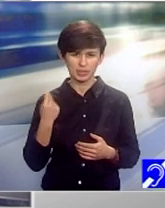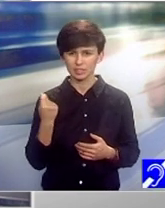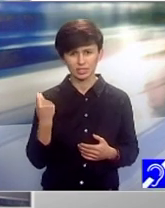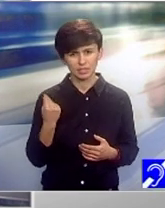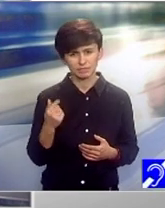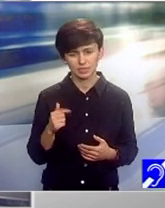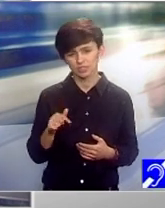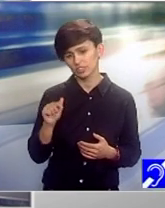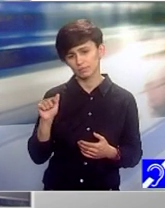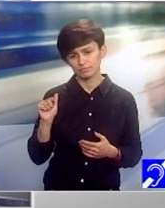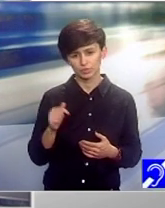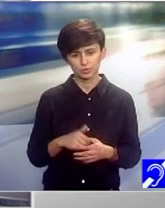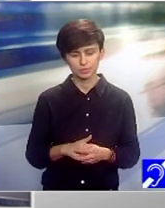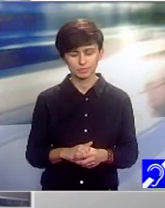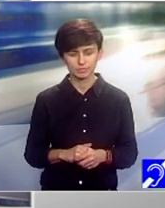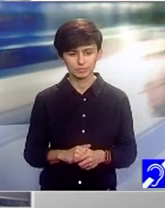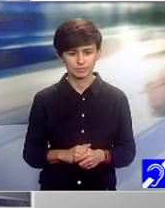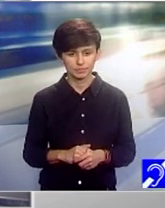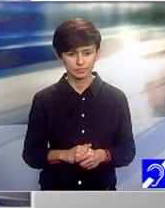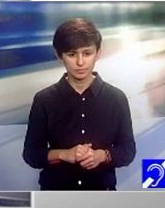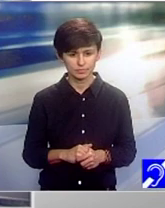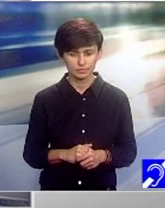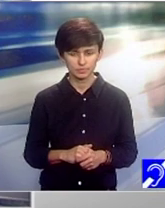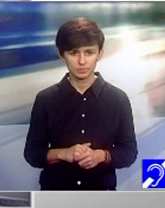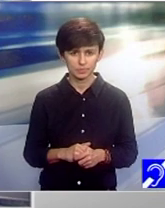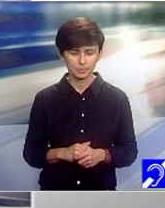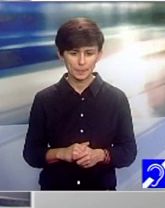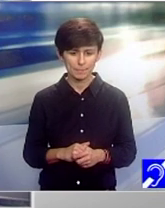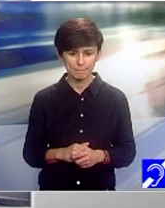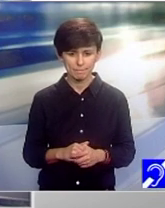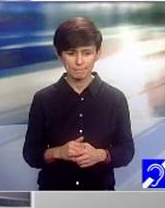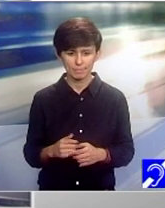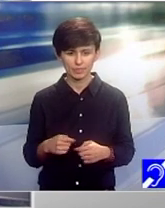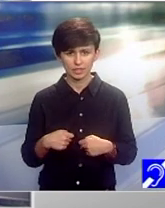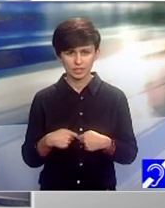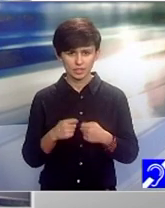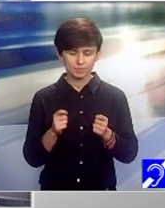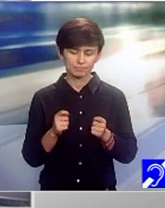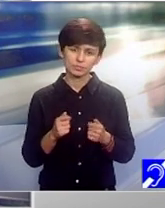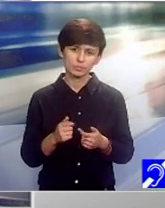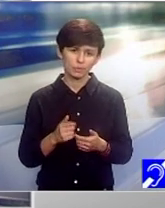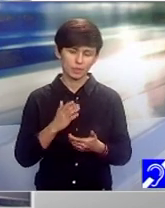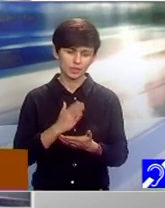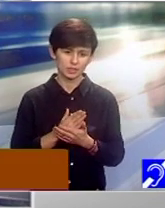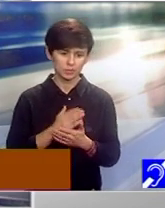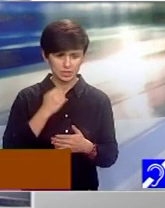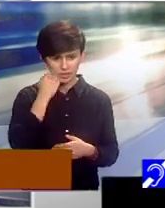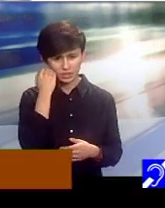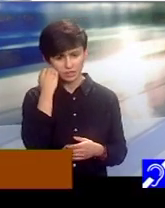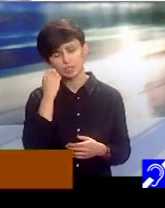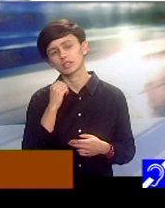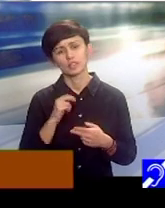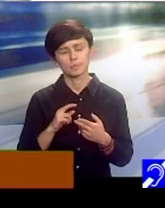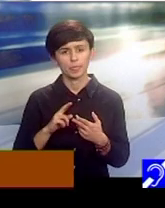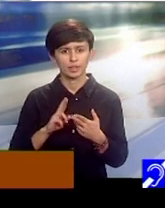trecut foarte repede, una după cealaltă, însă totul... Pot să spun că s-a stabilizat când am întâlnit prima dată un temerar,